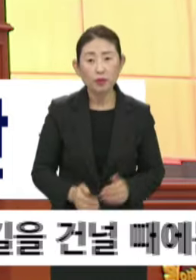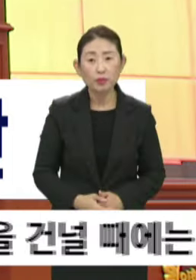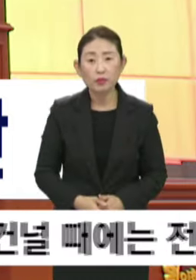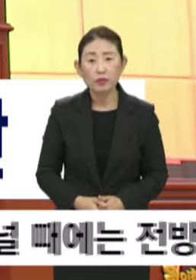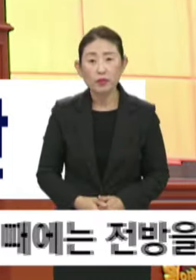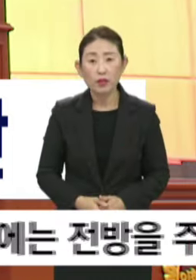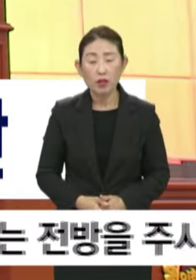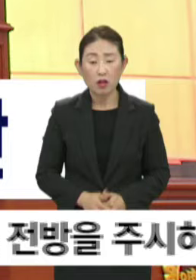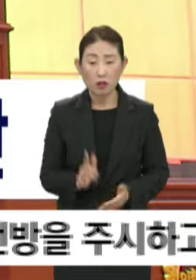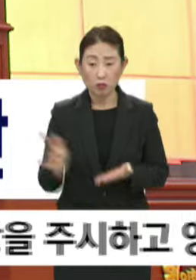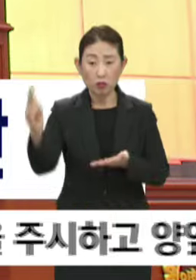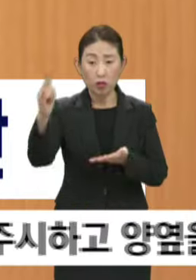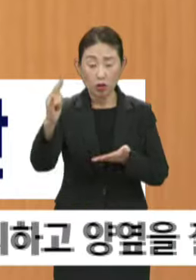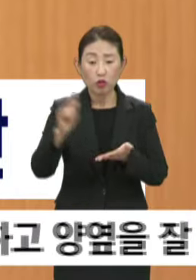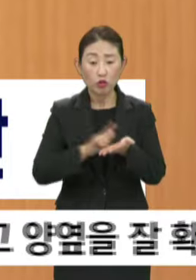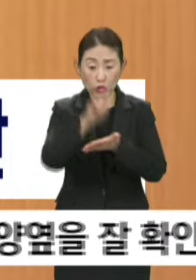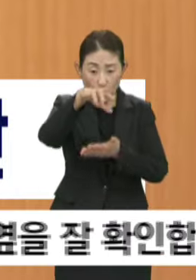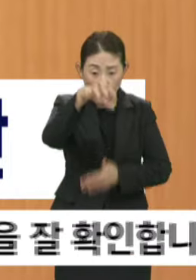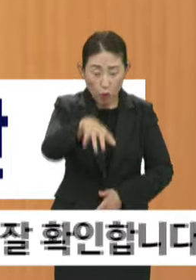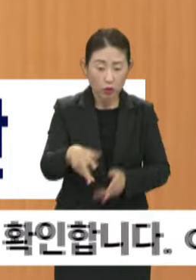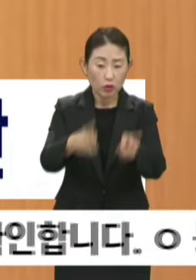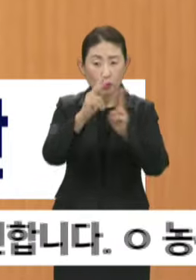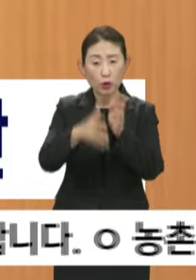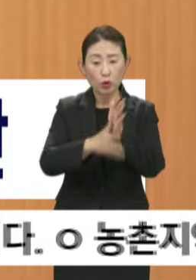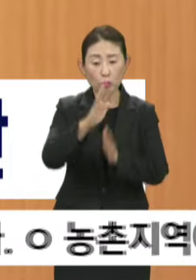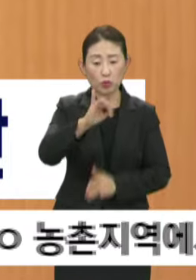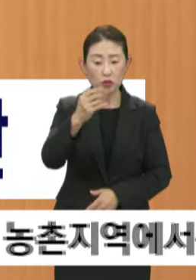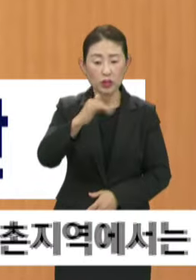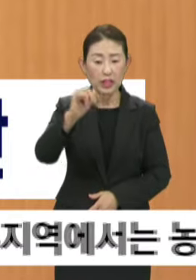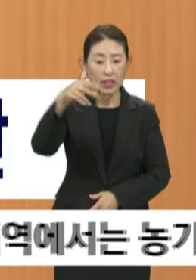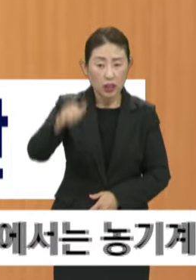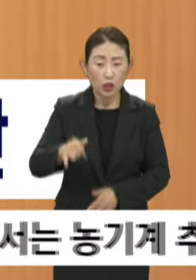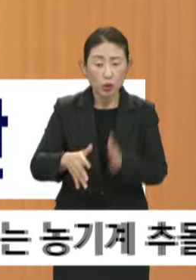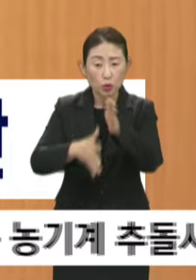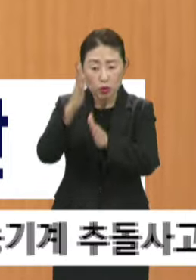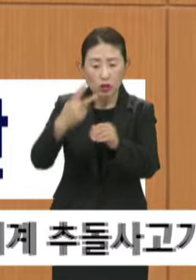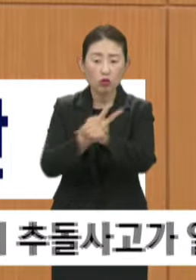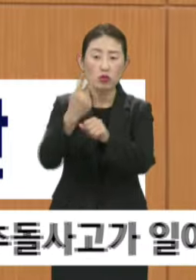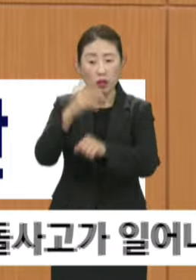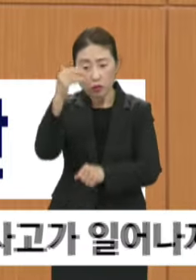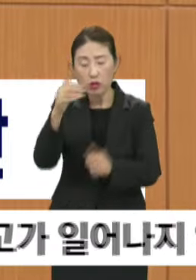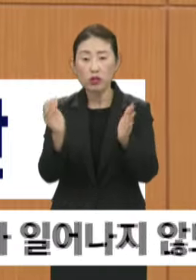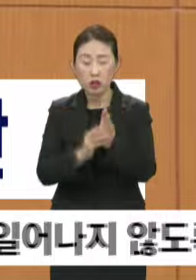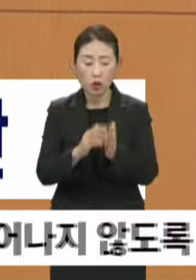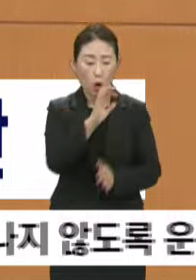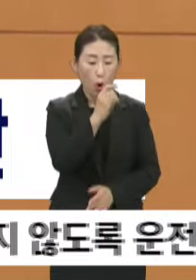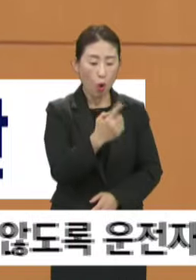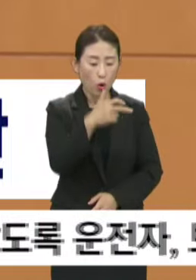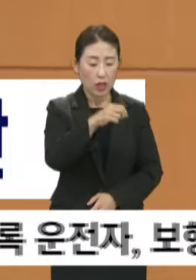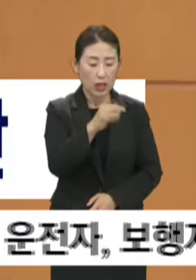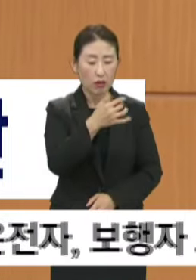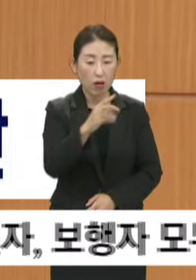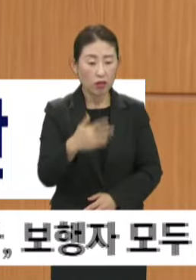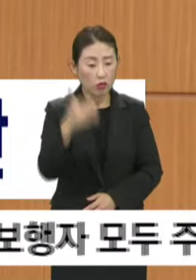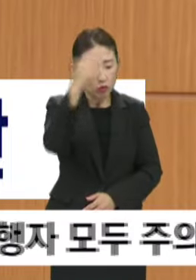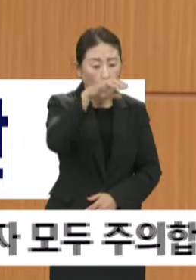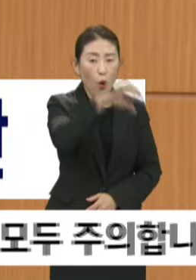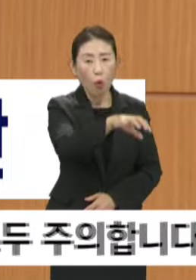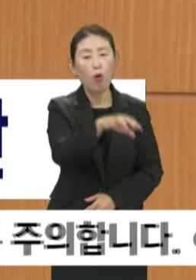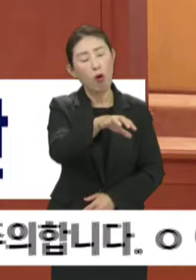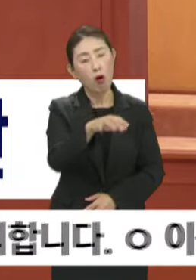이와 함께 출장 기간 동안 자매 결연 도시인 브리즈번시 방문은 2시간뿐이고 오클랜드에서는 관광지를